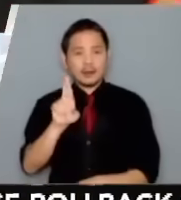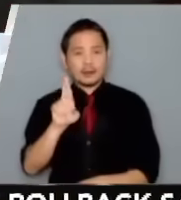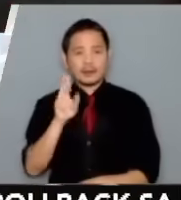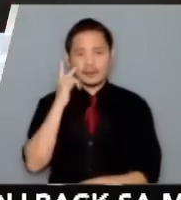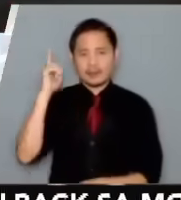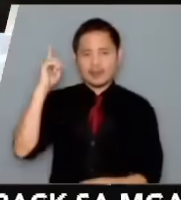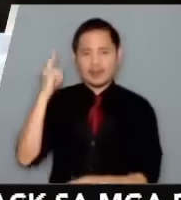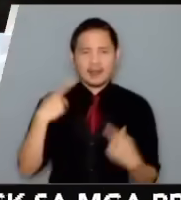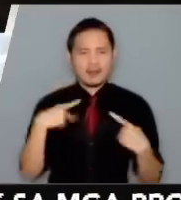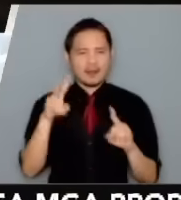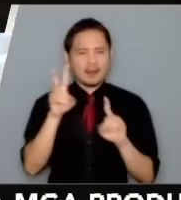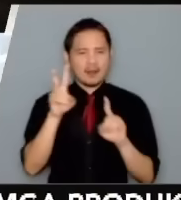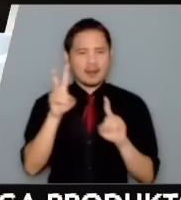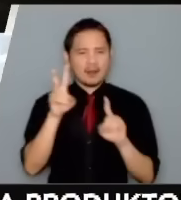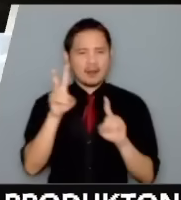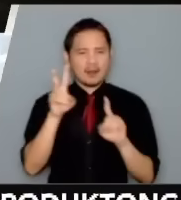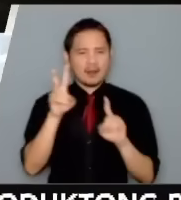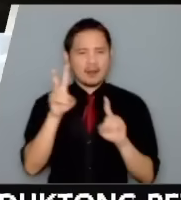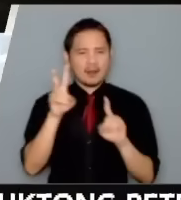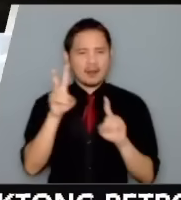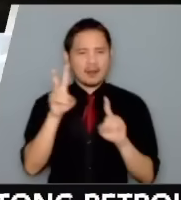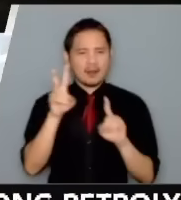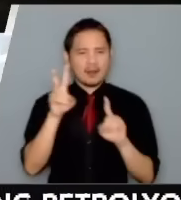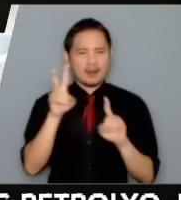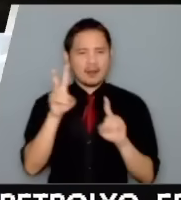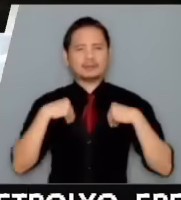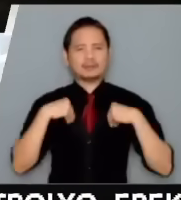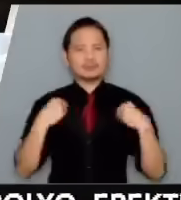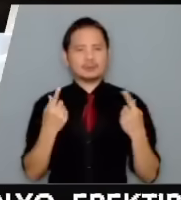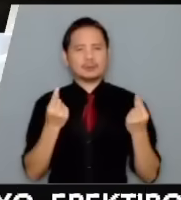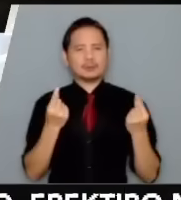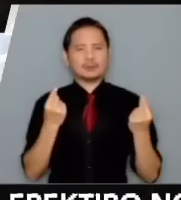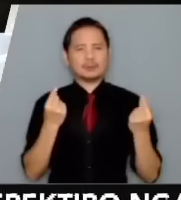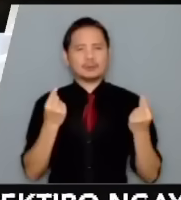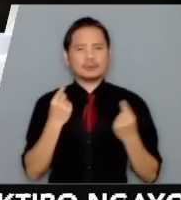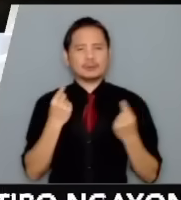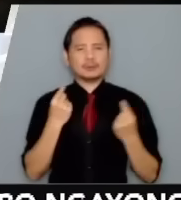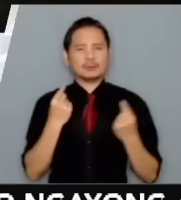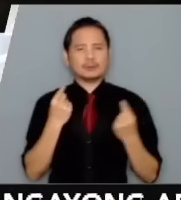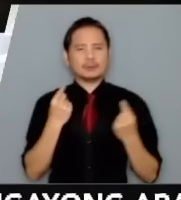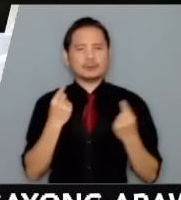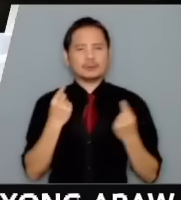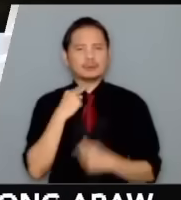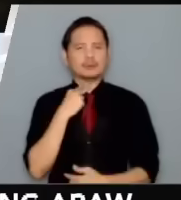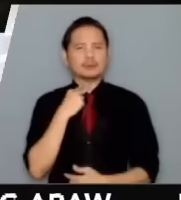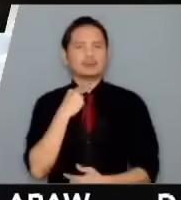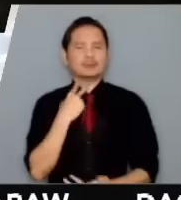na siyang magagawa. Iniintay lang po namin ma'am yung ano, pa kung paano yung ano ngayon ma'am.